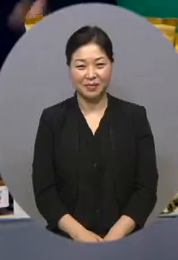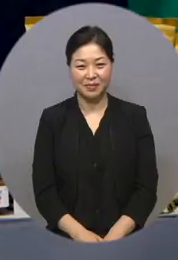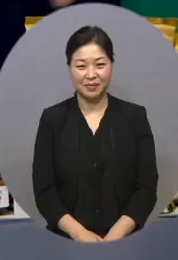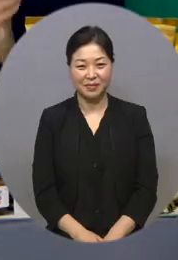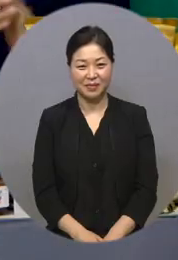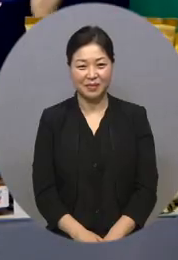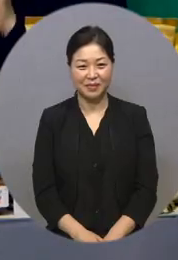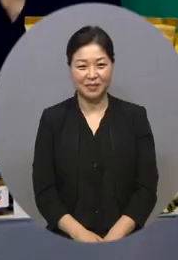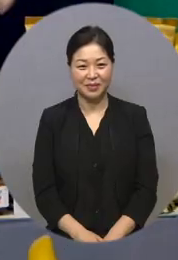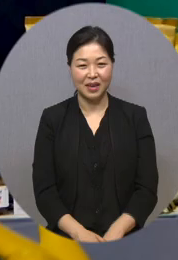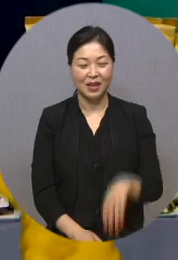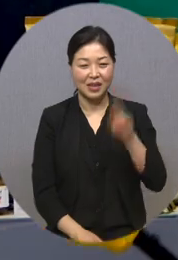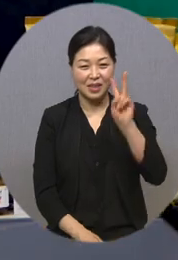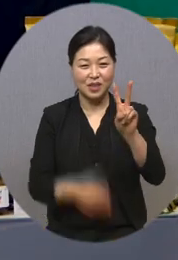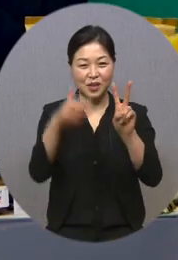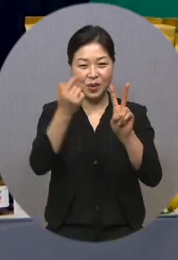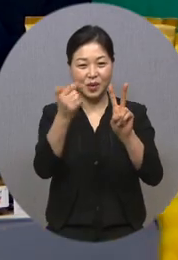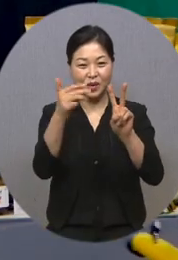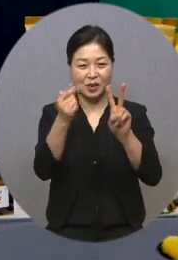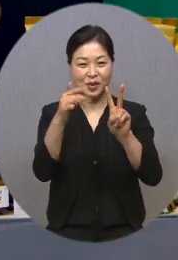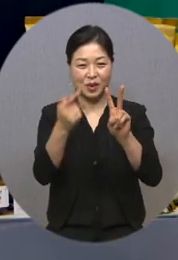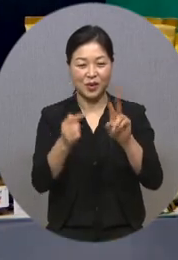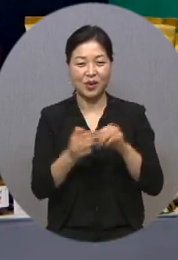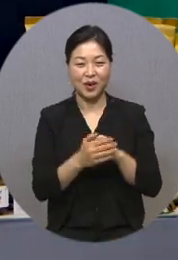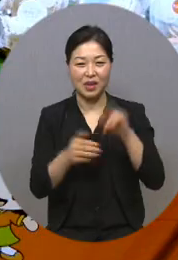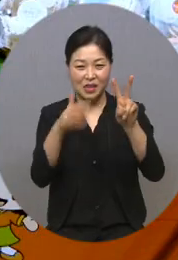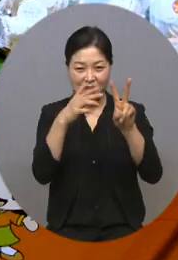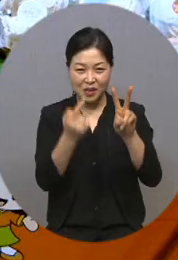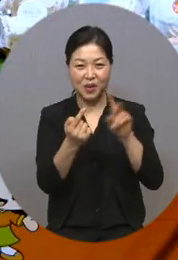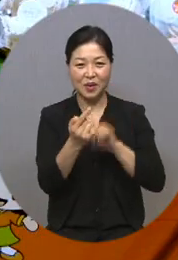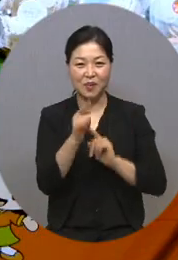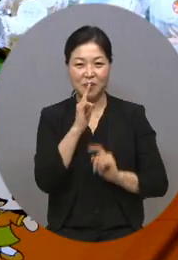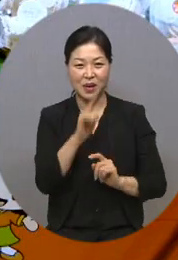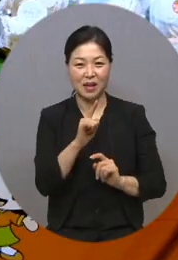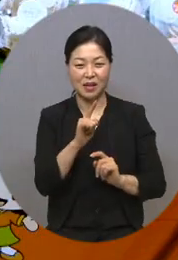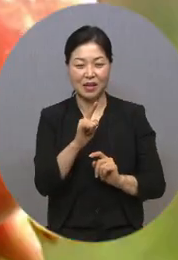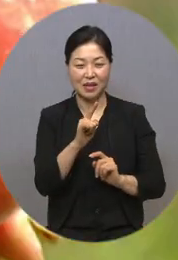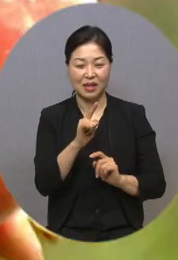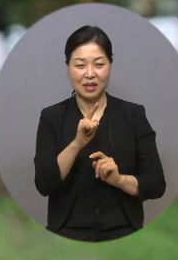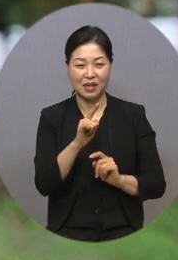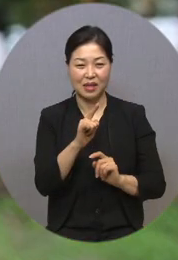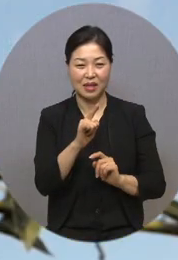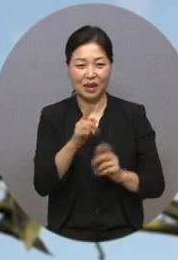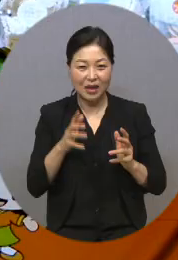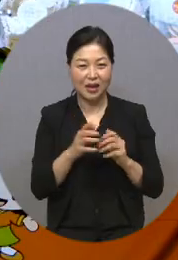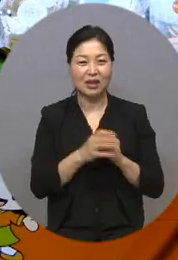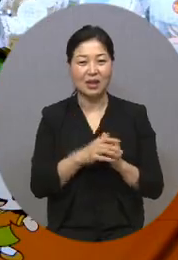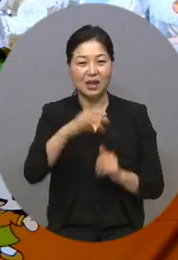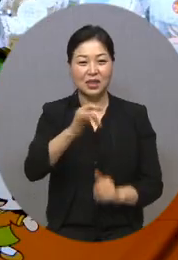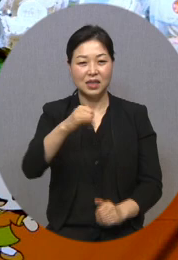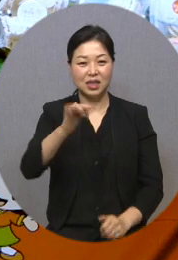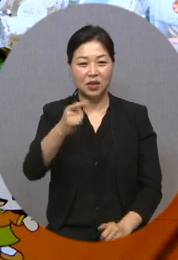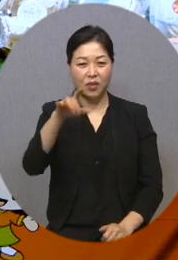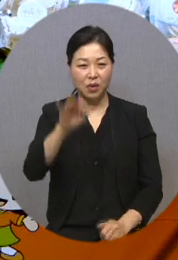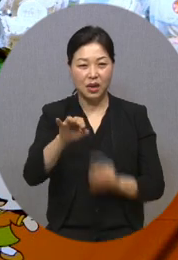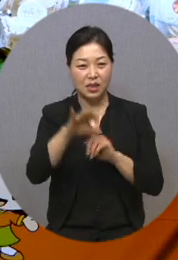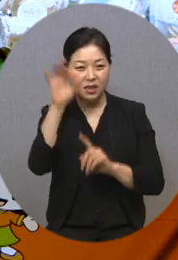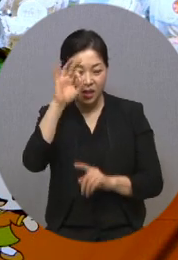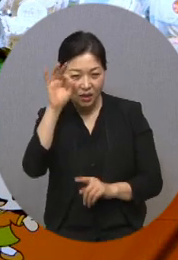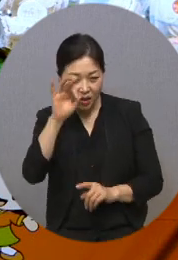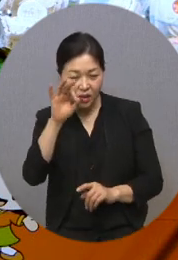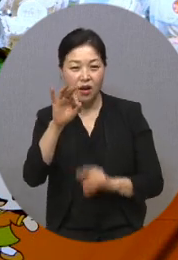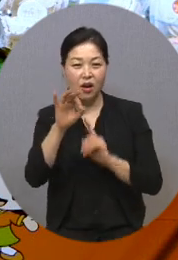2초, 2초. 아이고 2초를 못 쓰셨네. 진시황이 그렇게 찾던 불로초가 있는 이곳